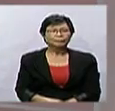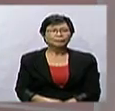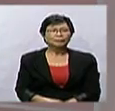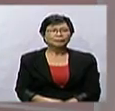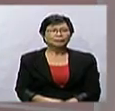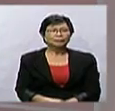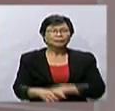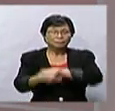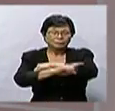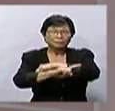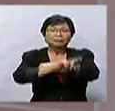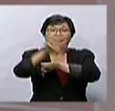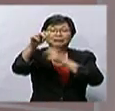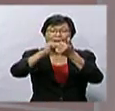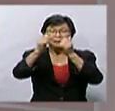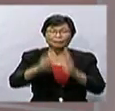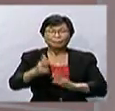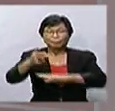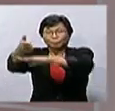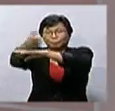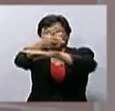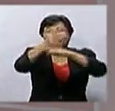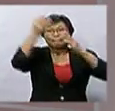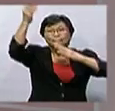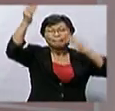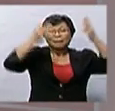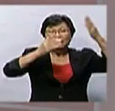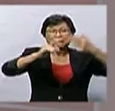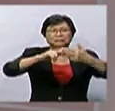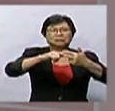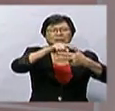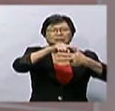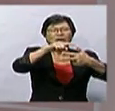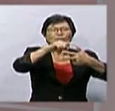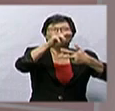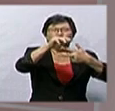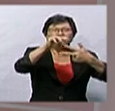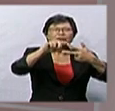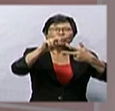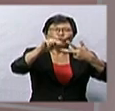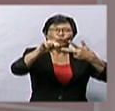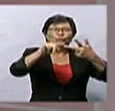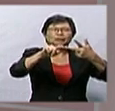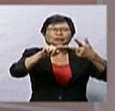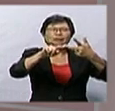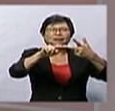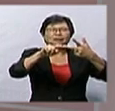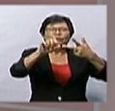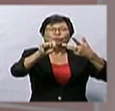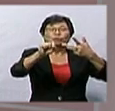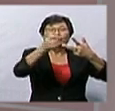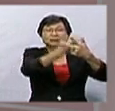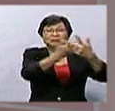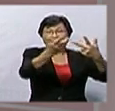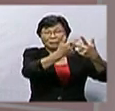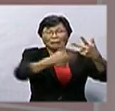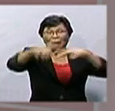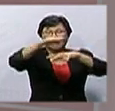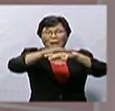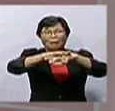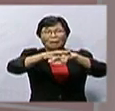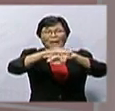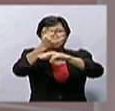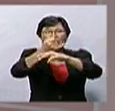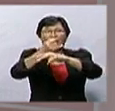Susulan kes saman tiga atlet menembak negara Muslifah Zulkifli, Nur Ayuni Farhana Abdul Halim dan Nur Suryani Taibi ke atas